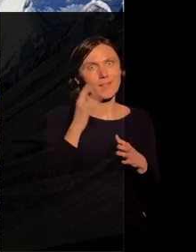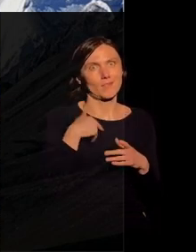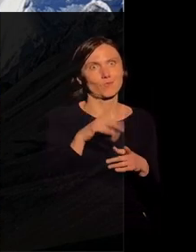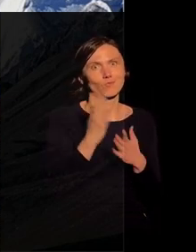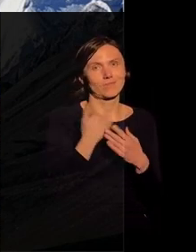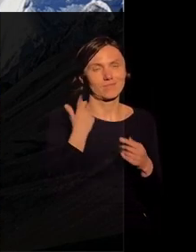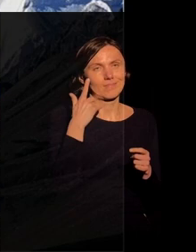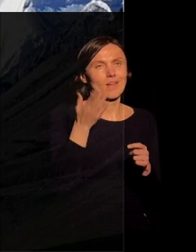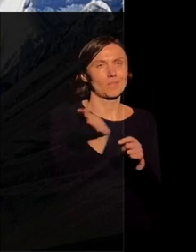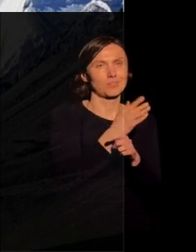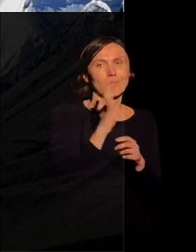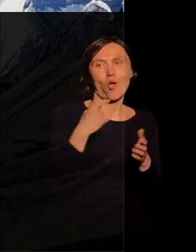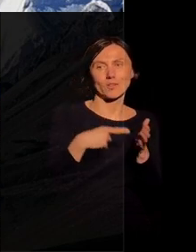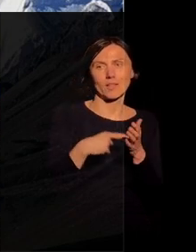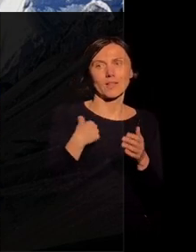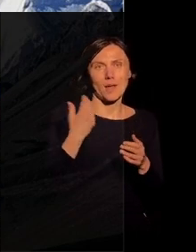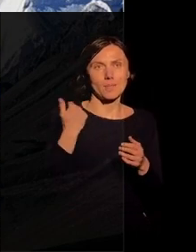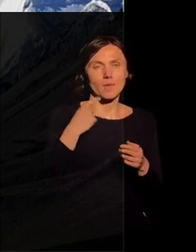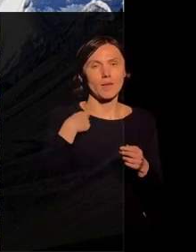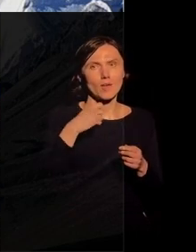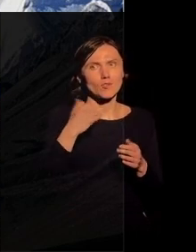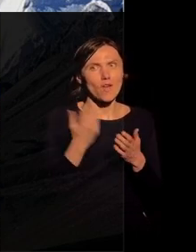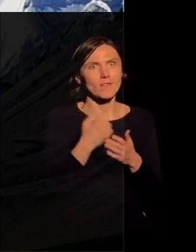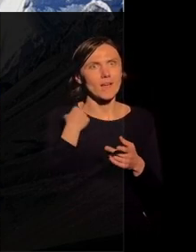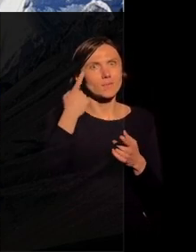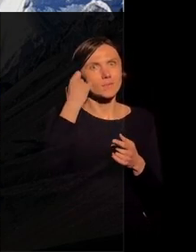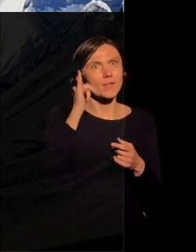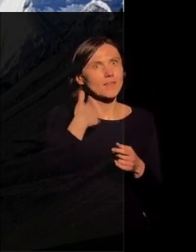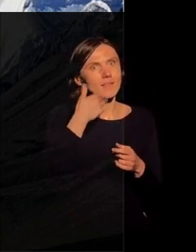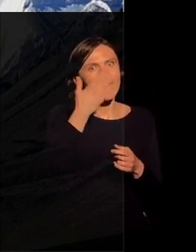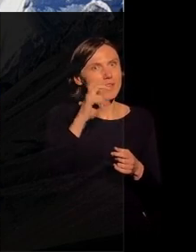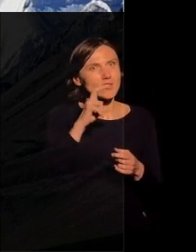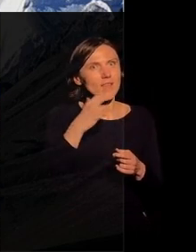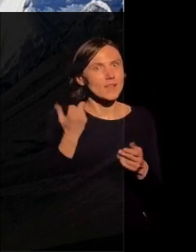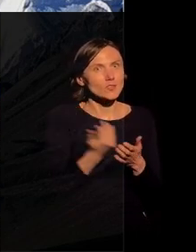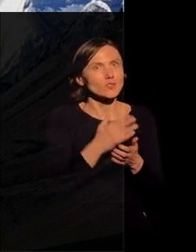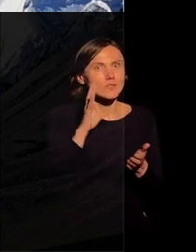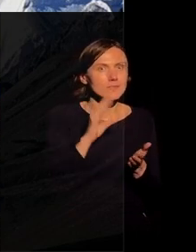sobą, bo ostatnio muszę Państwu powiedzieć, że znów mi coś przyszło do głowy i nie wiem, czy znów